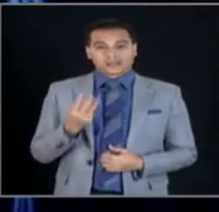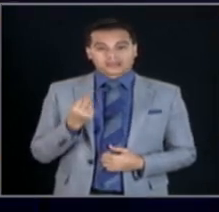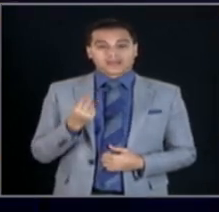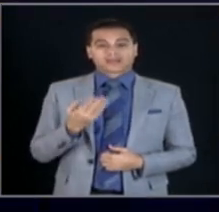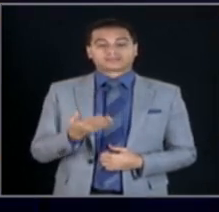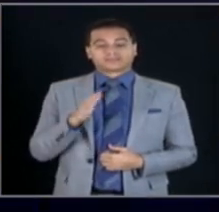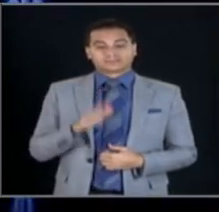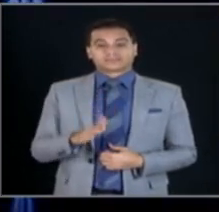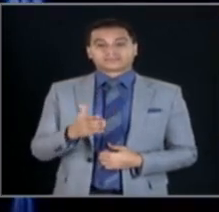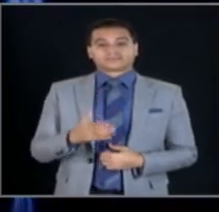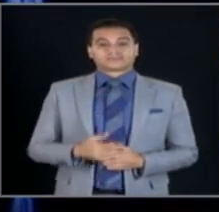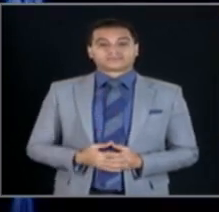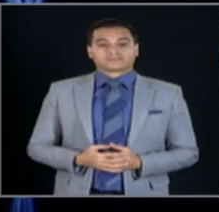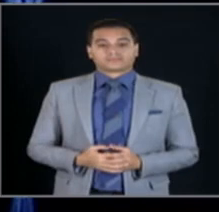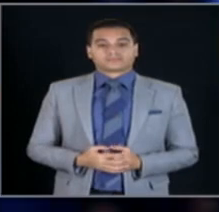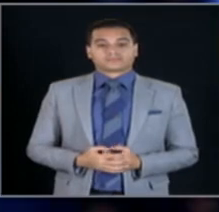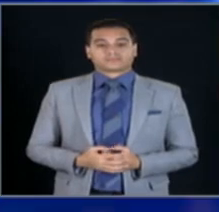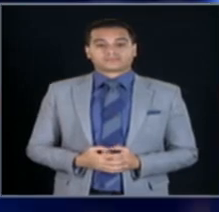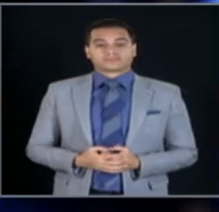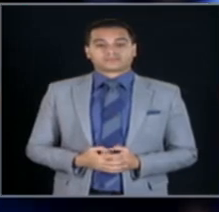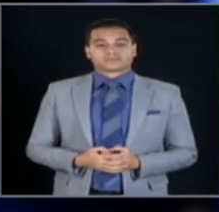دوس على البازر قدرات